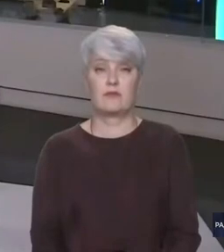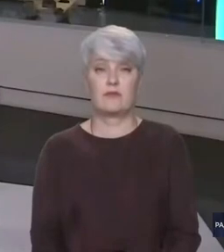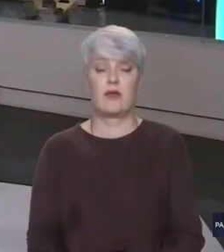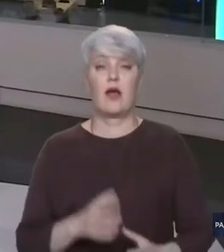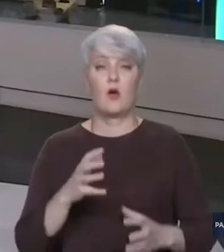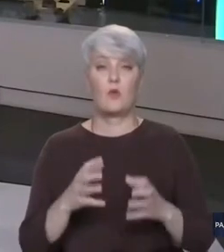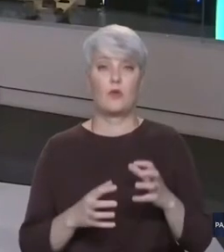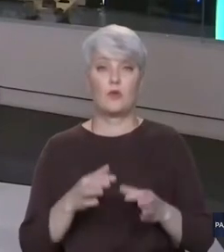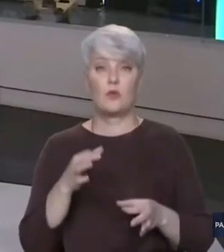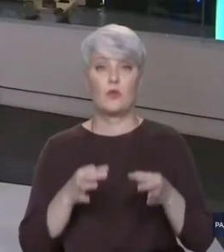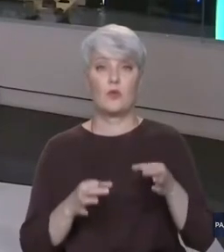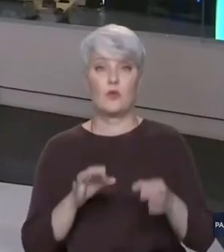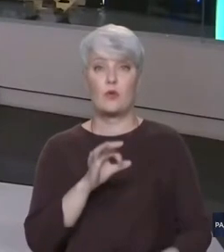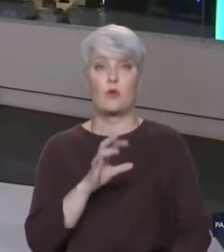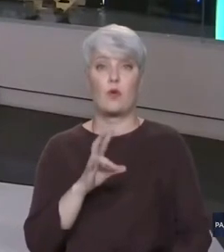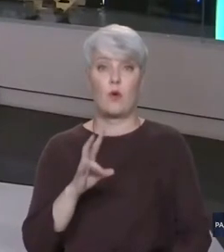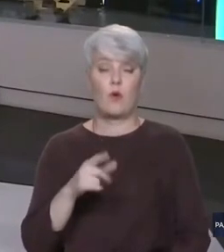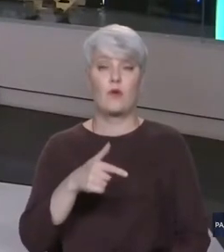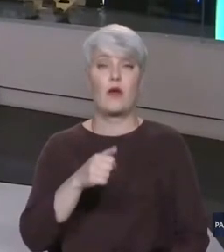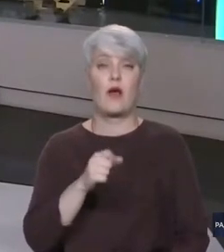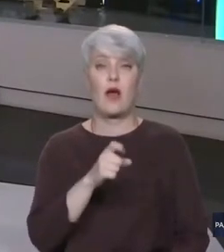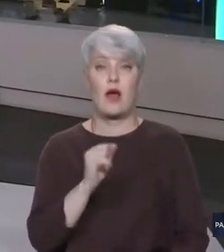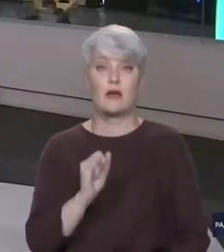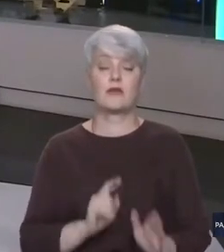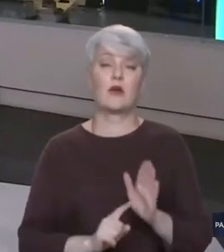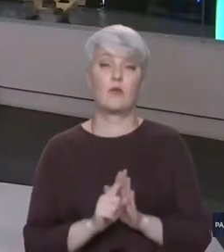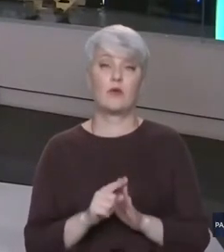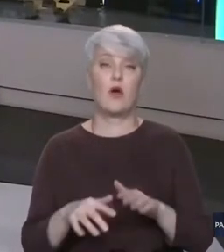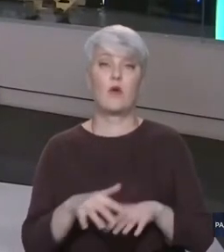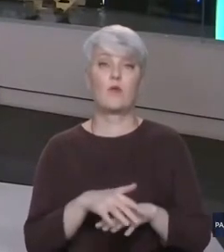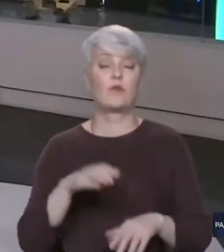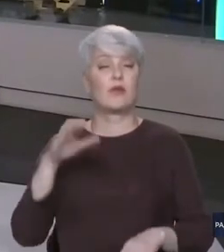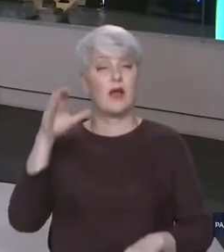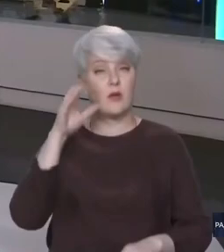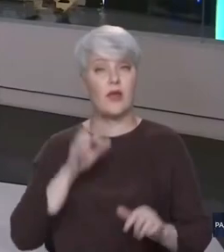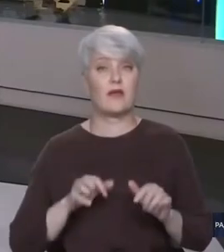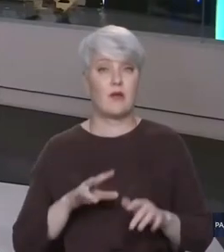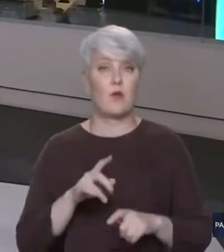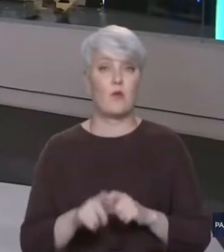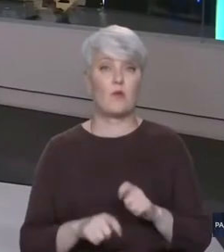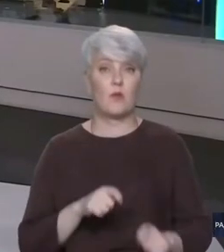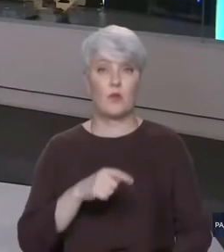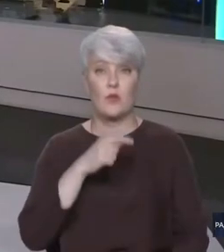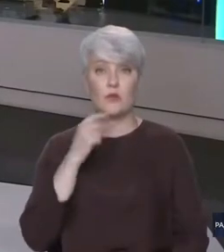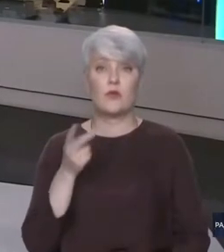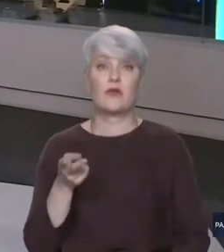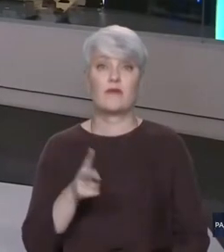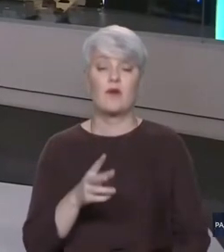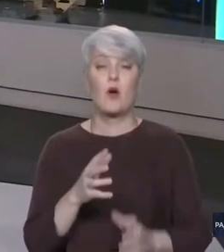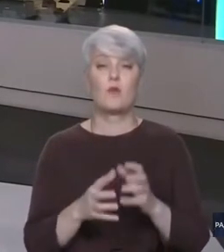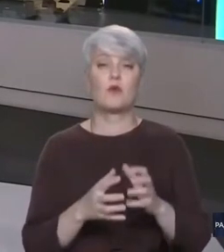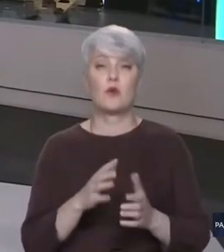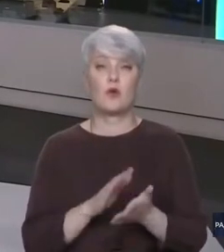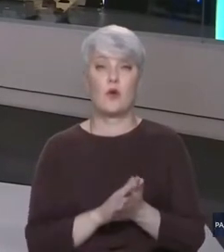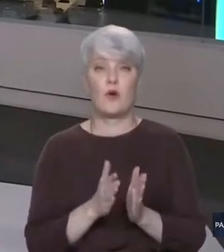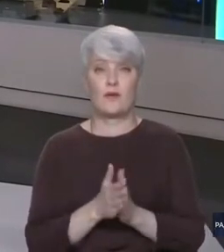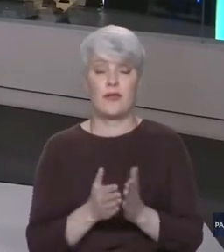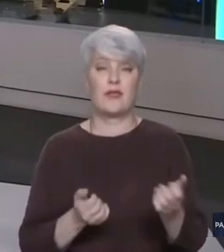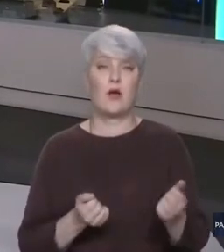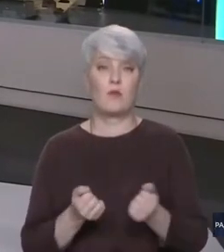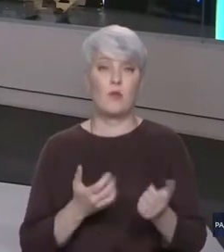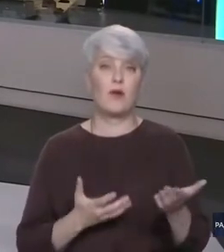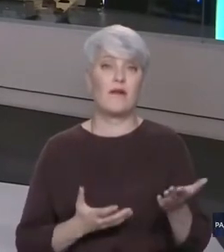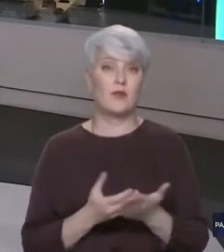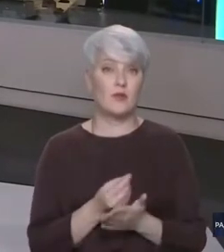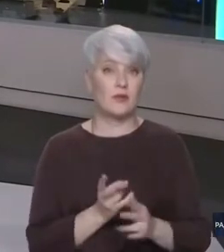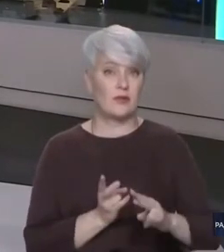у міжнародному стадіону газі розпочалися публічні слухання у справі про порушення Росією двох міжнародних конвенцій про боротьбу з